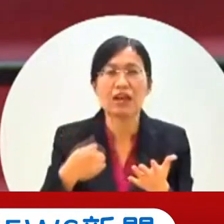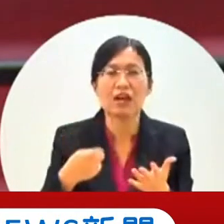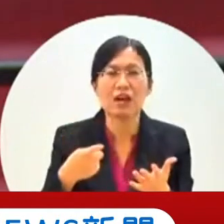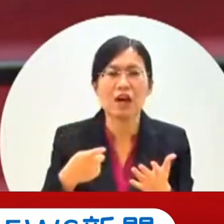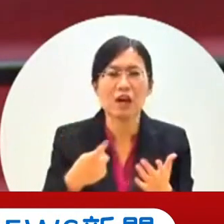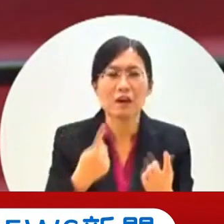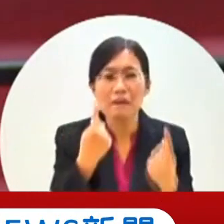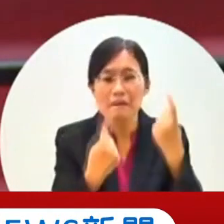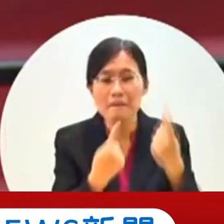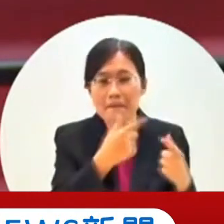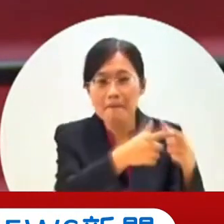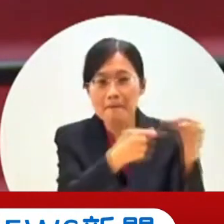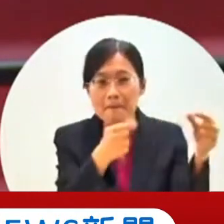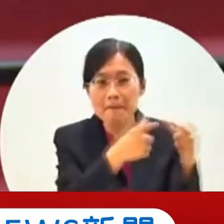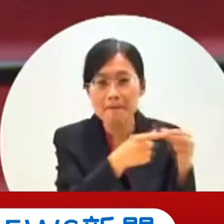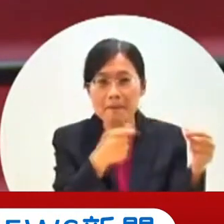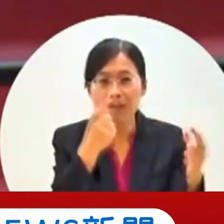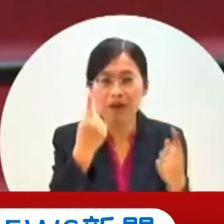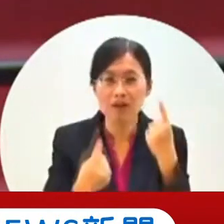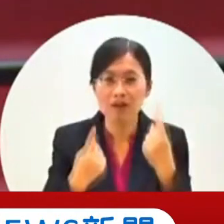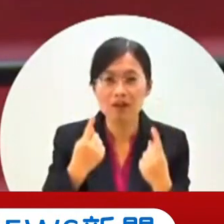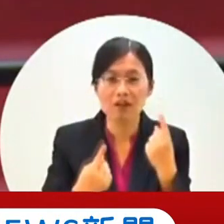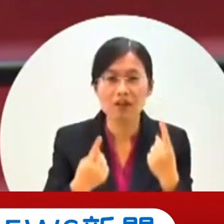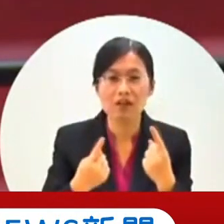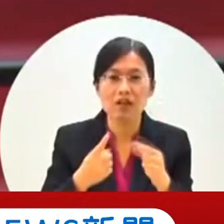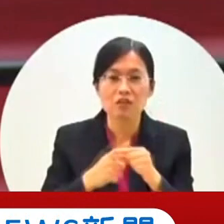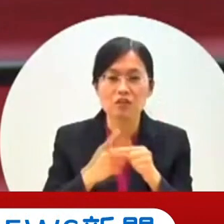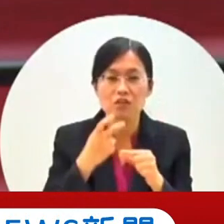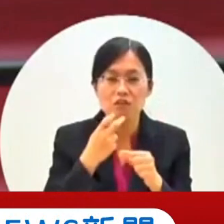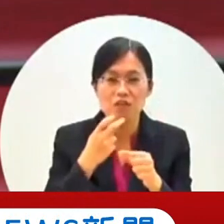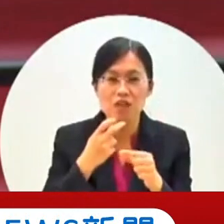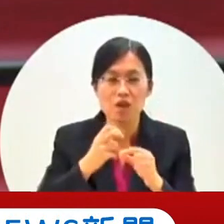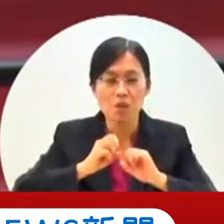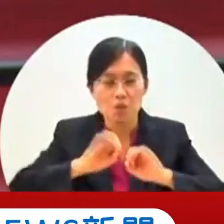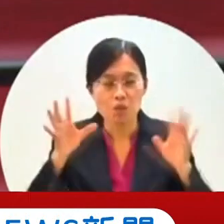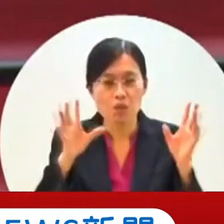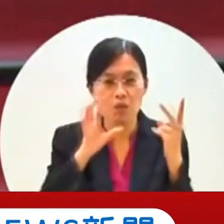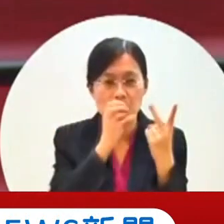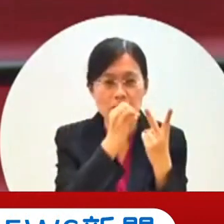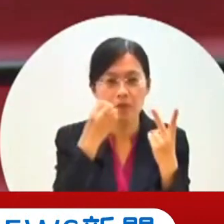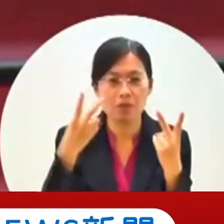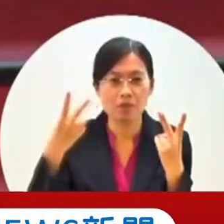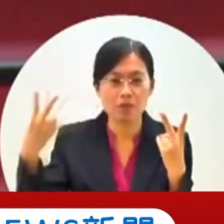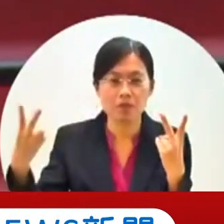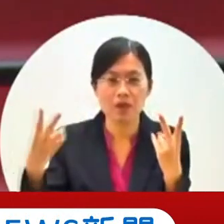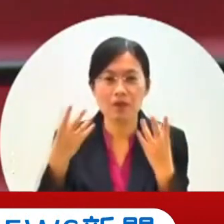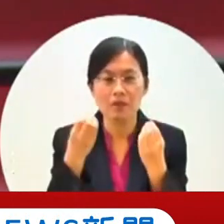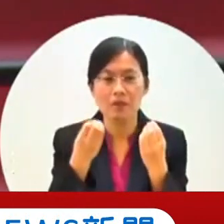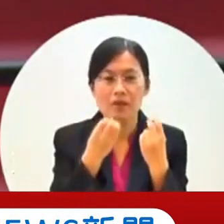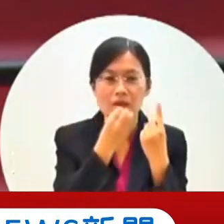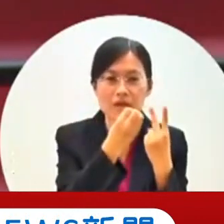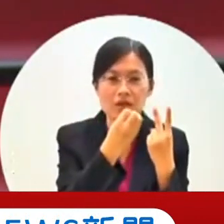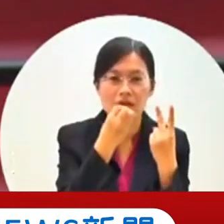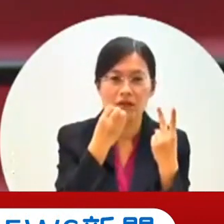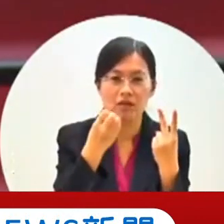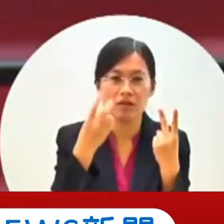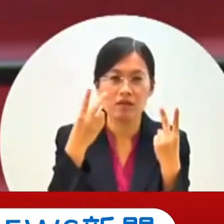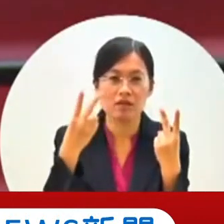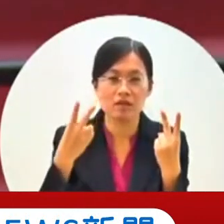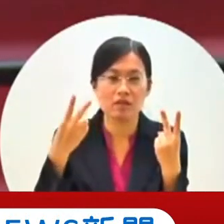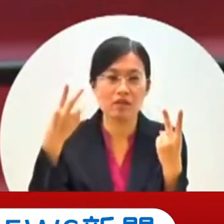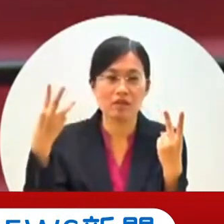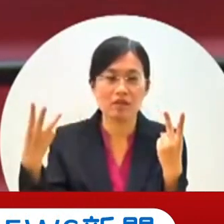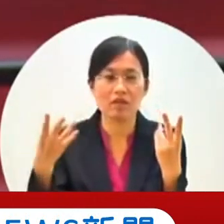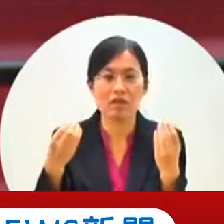为中央公布的人口数据一直到2022没有到2023，所以我比较比